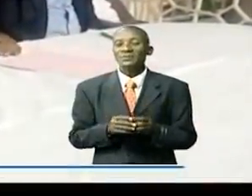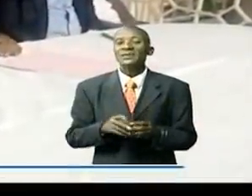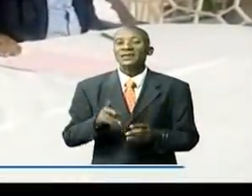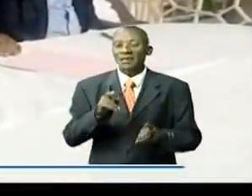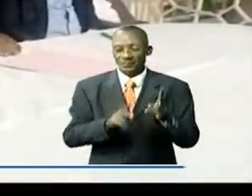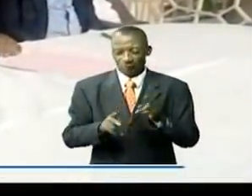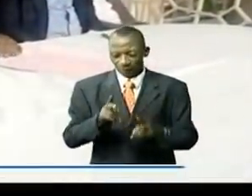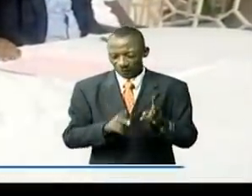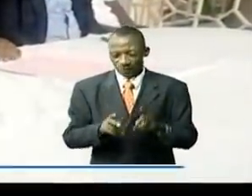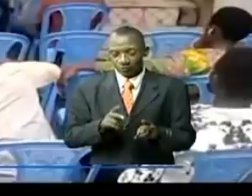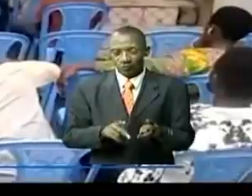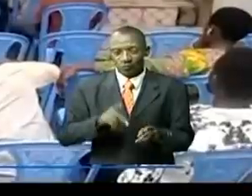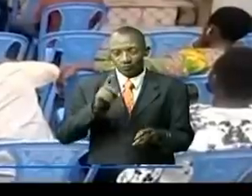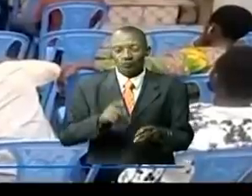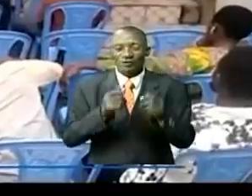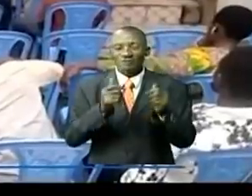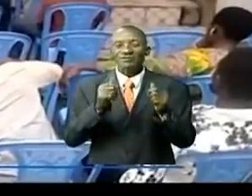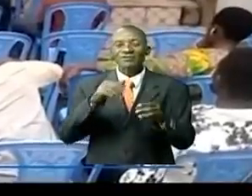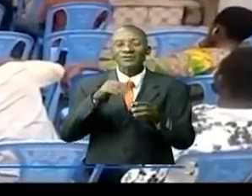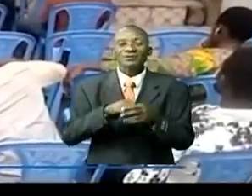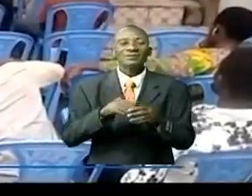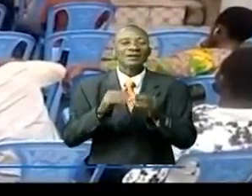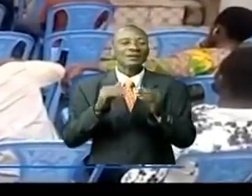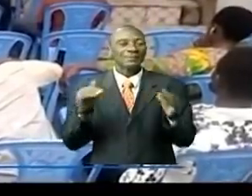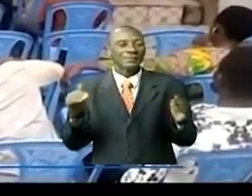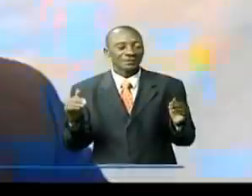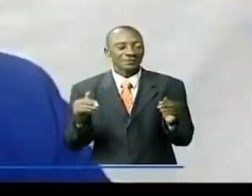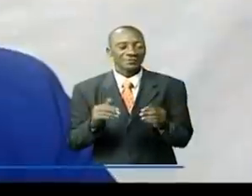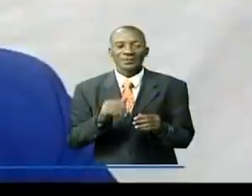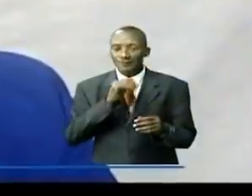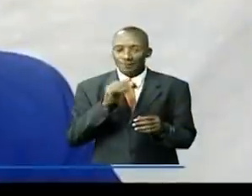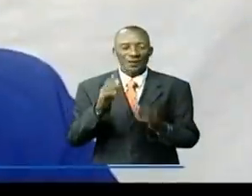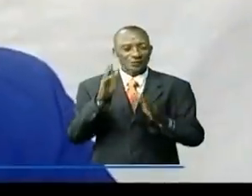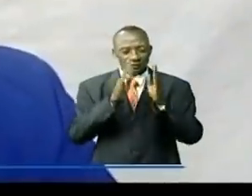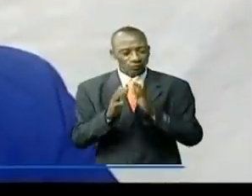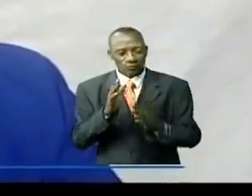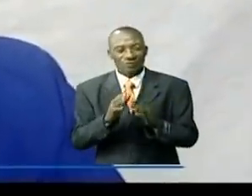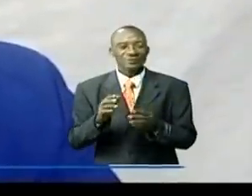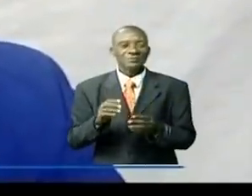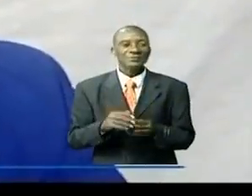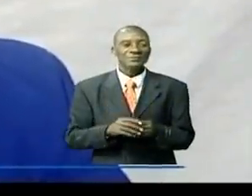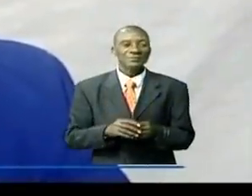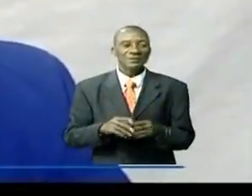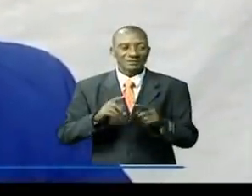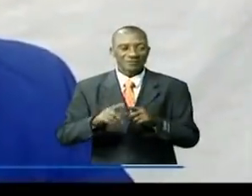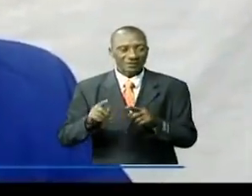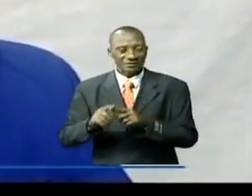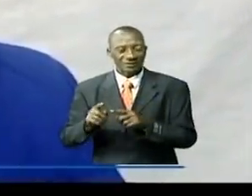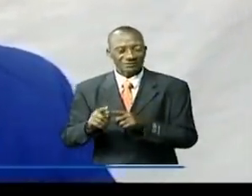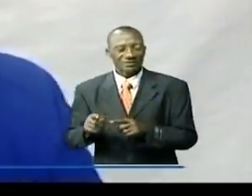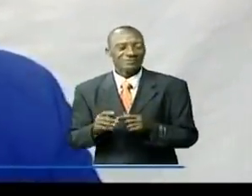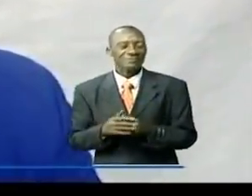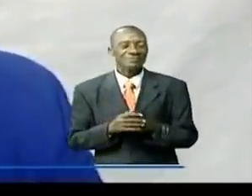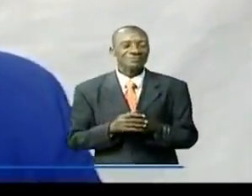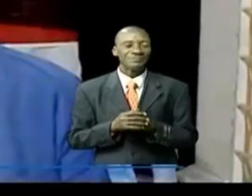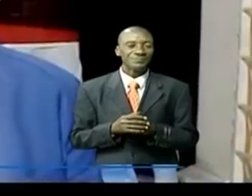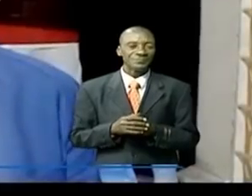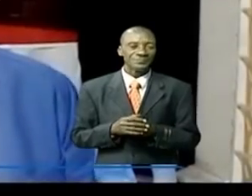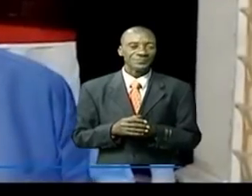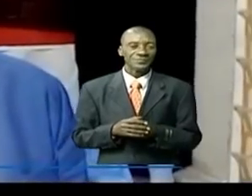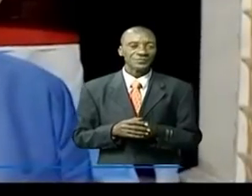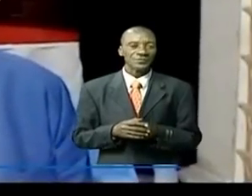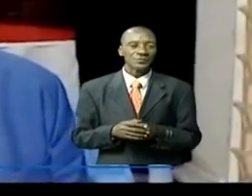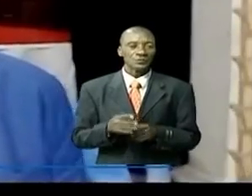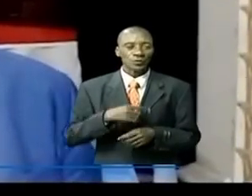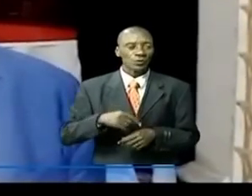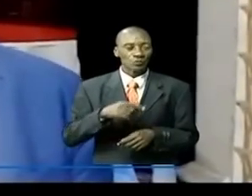puis la lutte anti-érosive comme nous sommes dans une municipalité qui a beaucoup d'érosion. Donc pour vous dire que nous étions venus vraiment et nous avons écouté